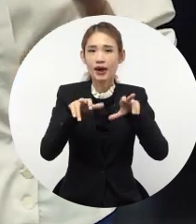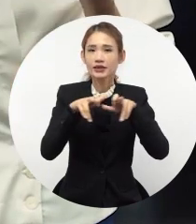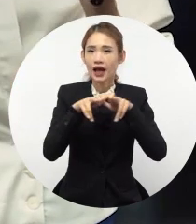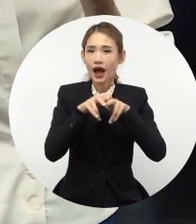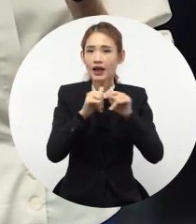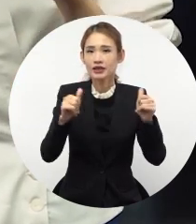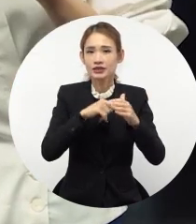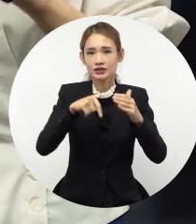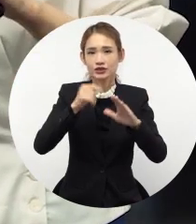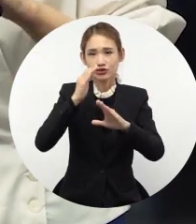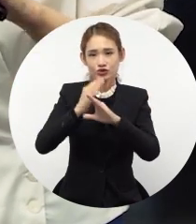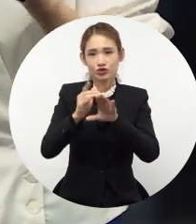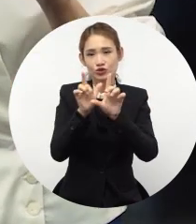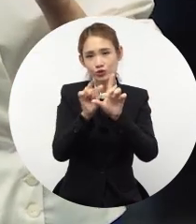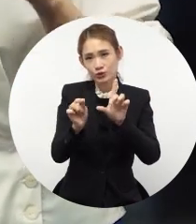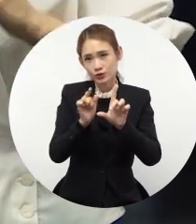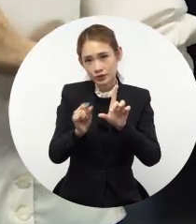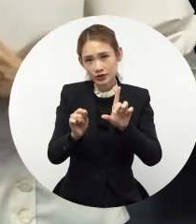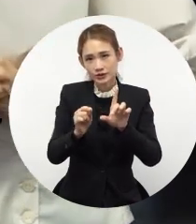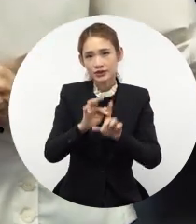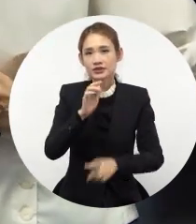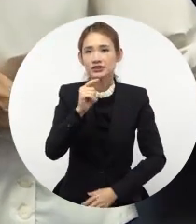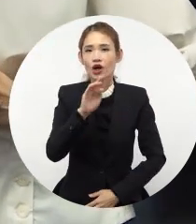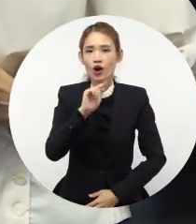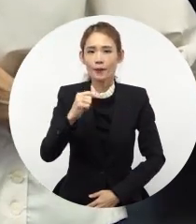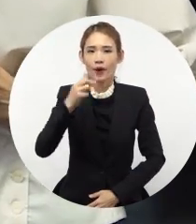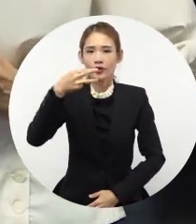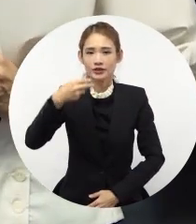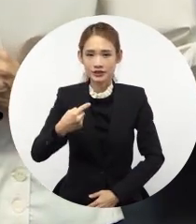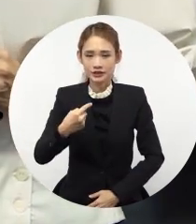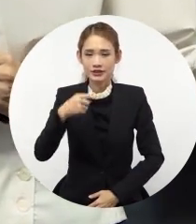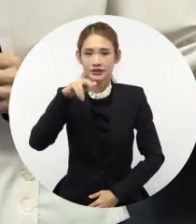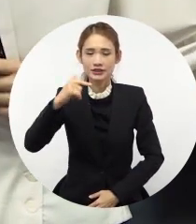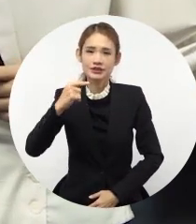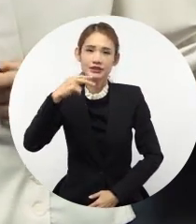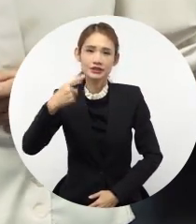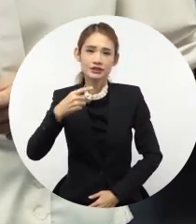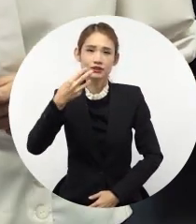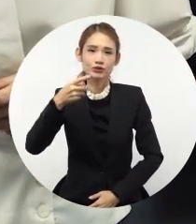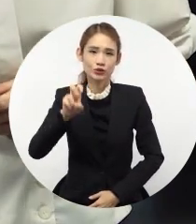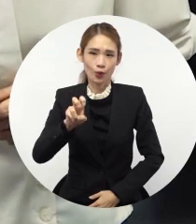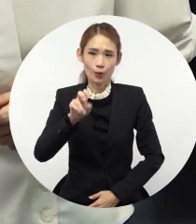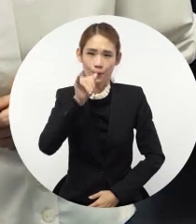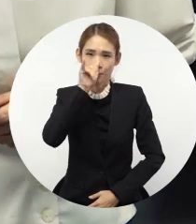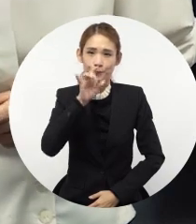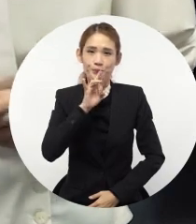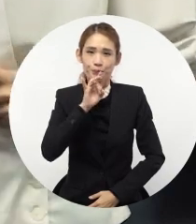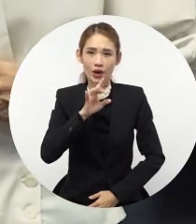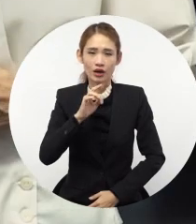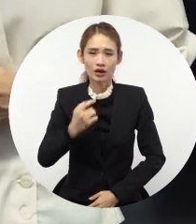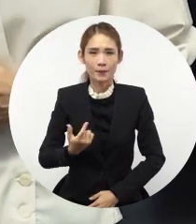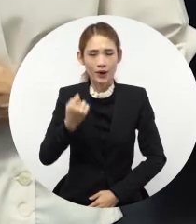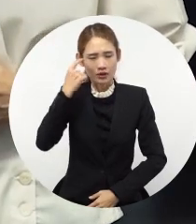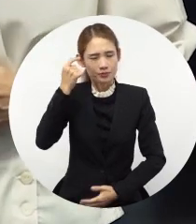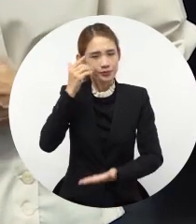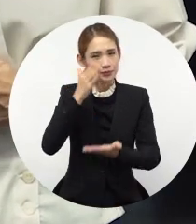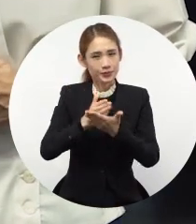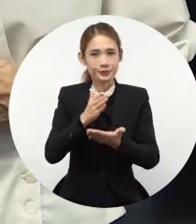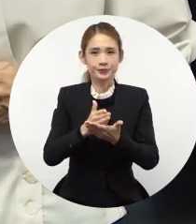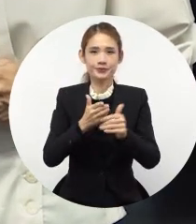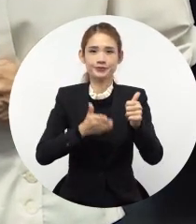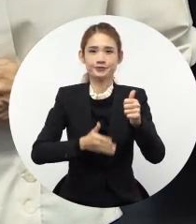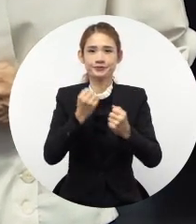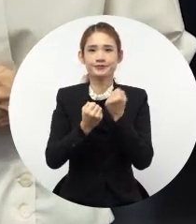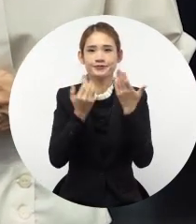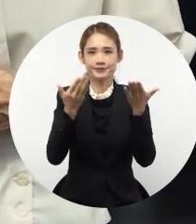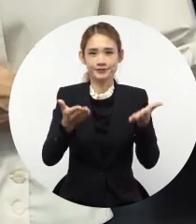중에서도 서번트 신드롬에 해당하는 분들만 그렇습니다. 역시 섣불리 판단하지 말자 말씀드리고